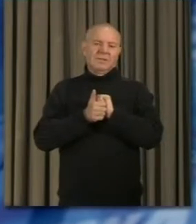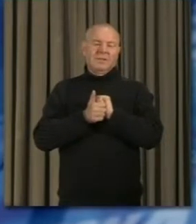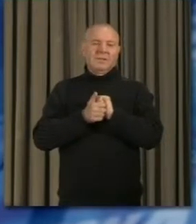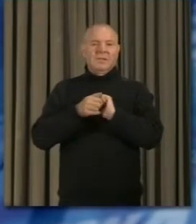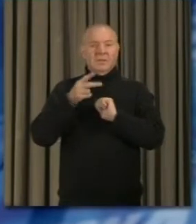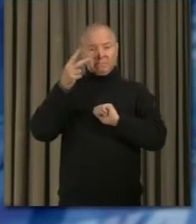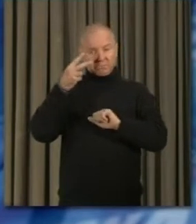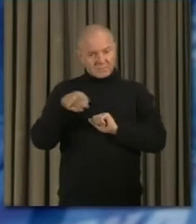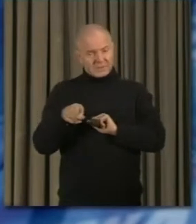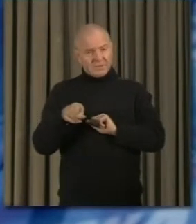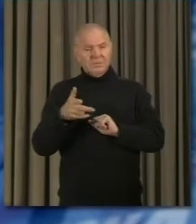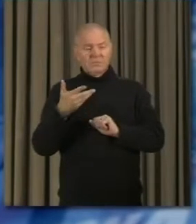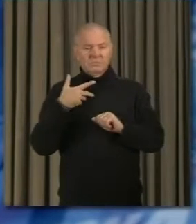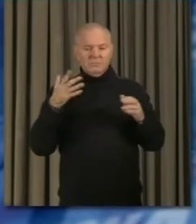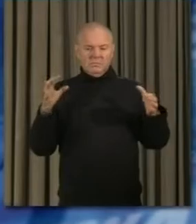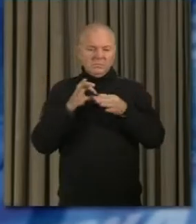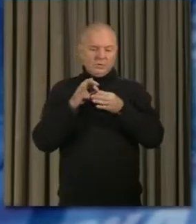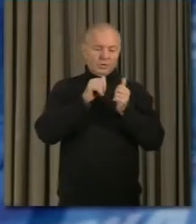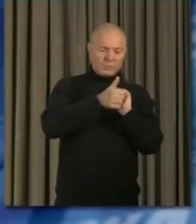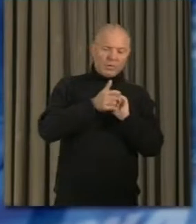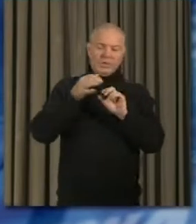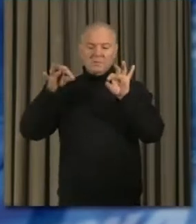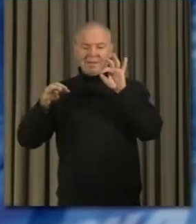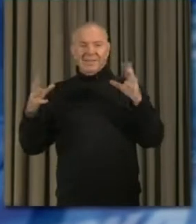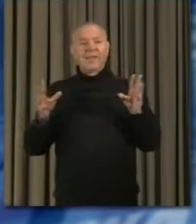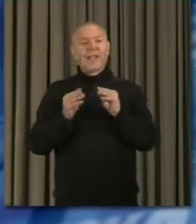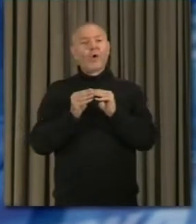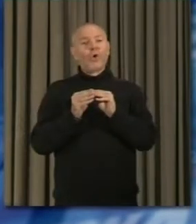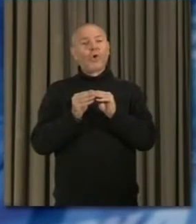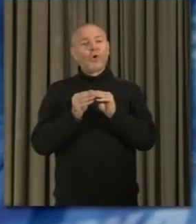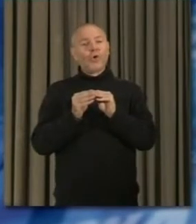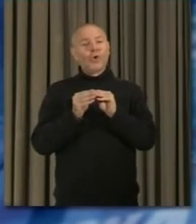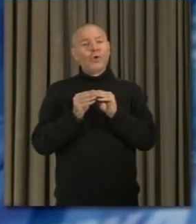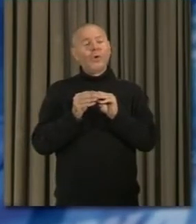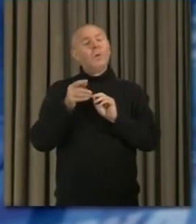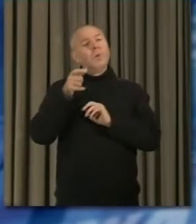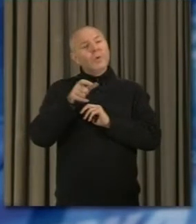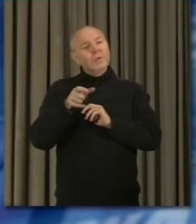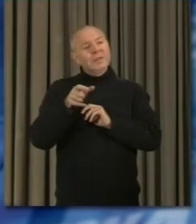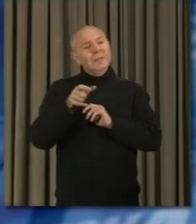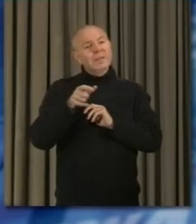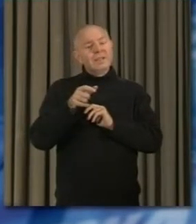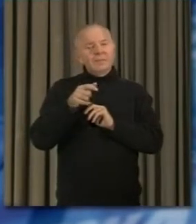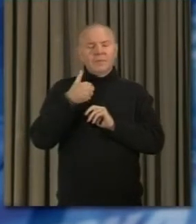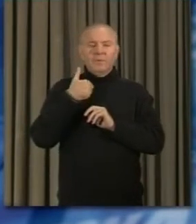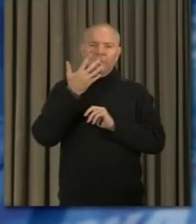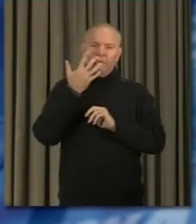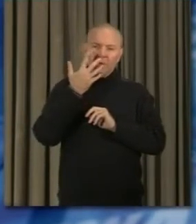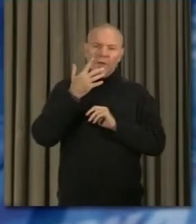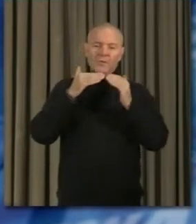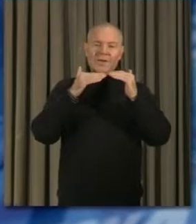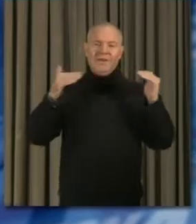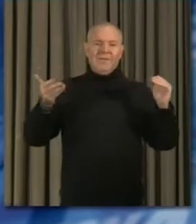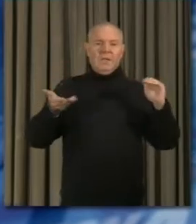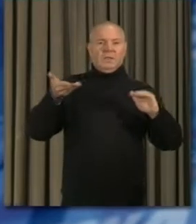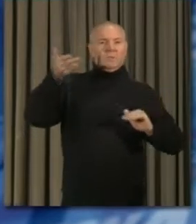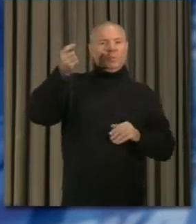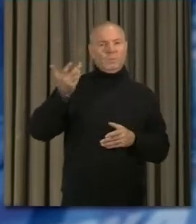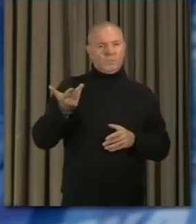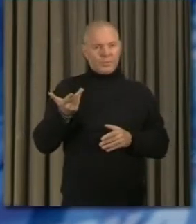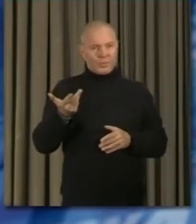connubio positivo tra sport e spettacolo ma soprattutto perché intendiamo alzare il livello della città di